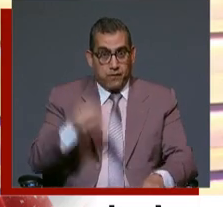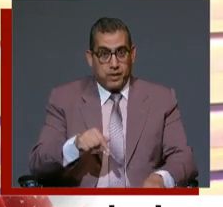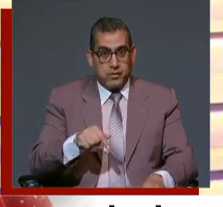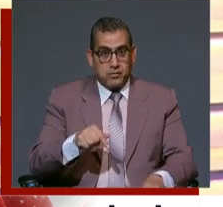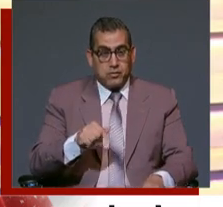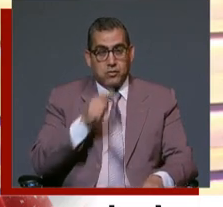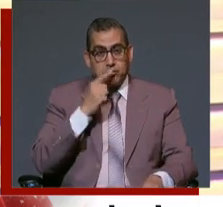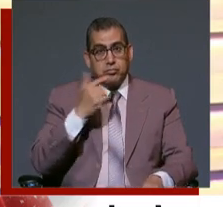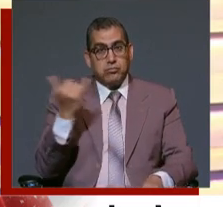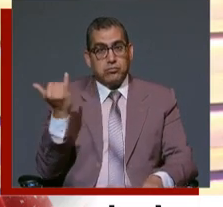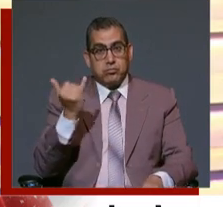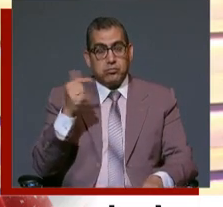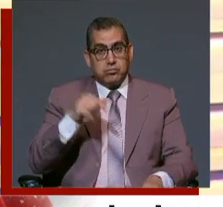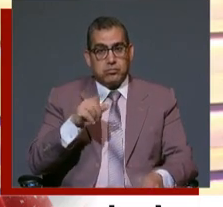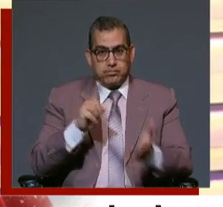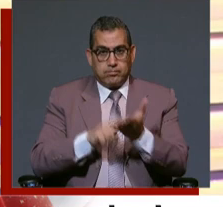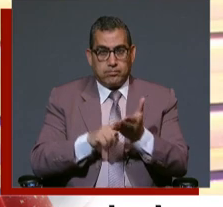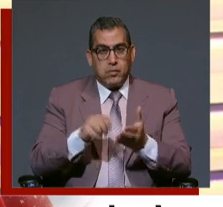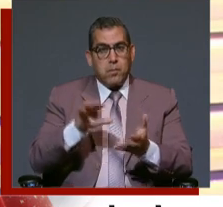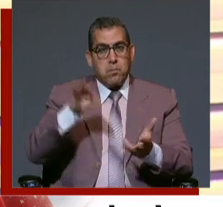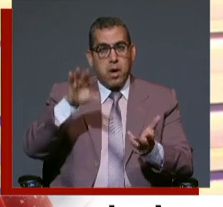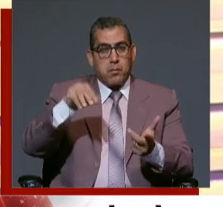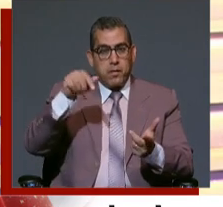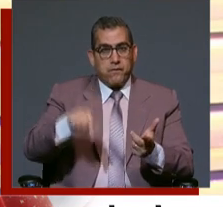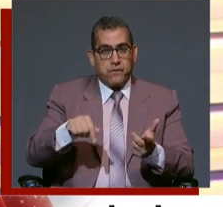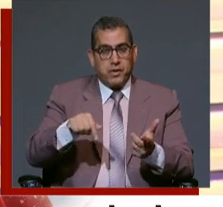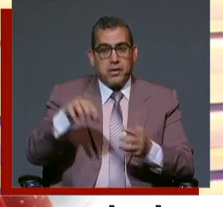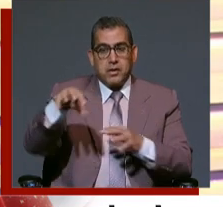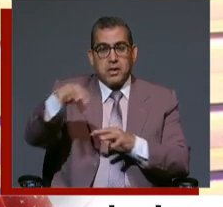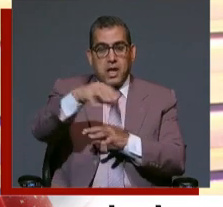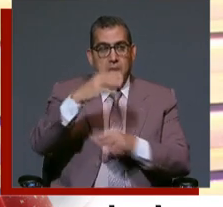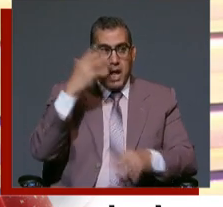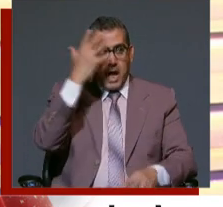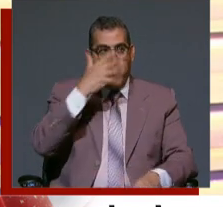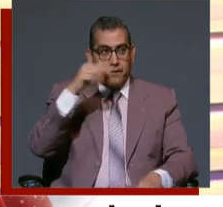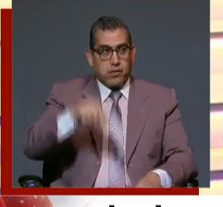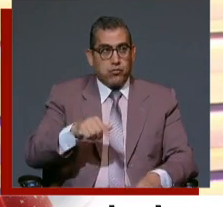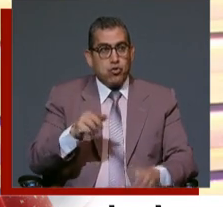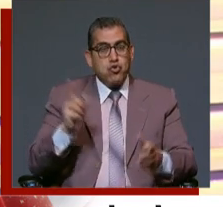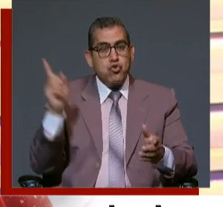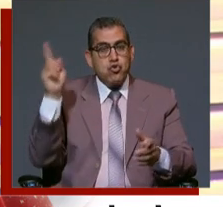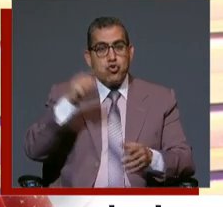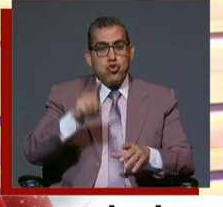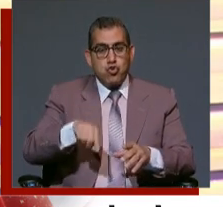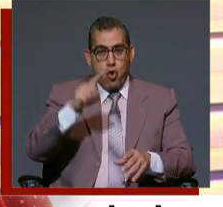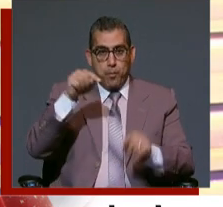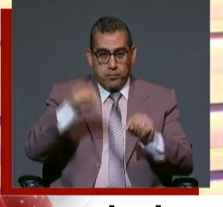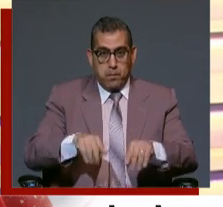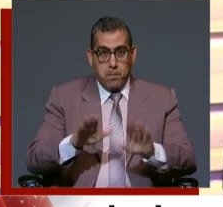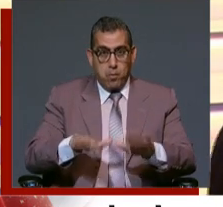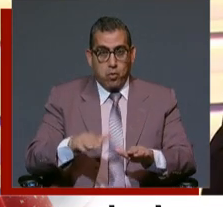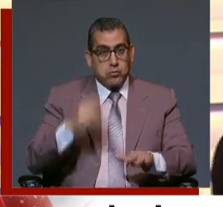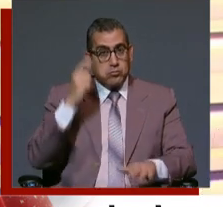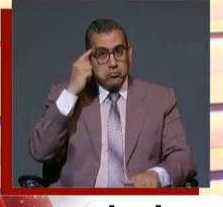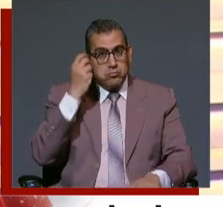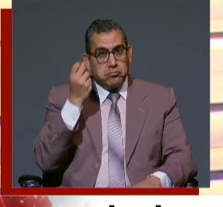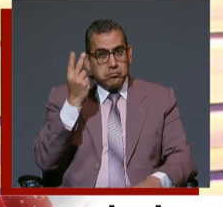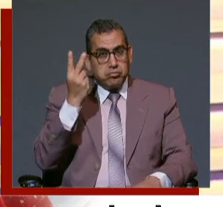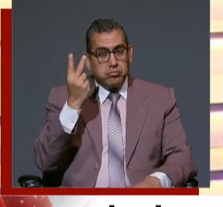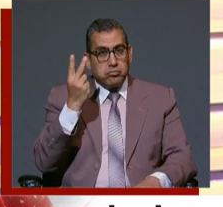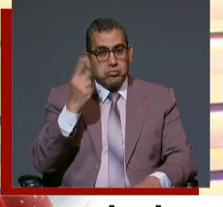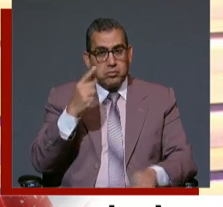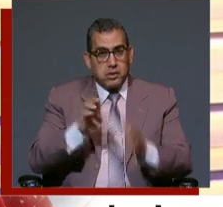ربما يحدث في بعض الأقطار الإفريقية حتى اليوم. وبالتالي فكرة التنمية المستدامة